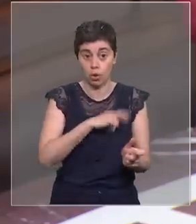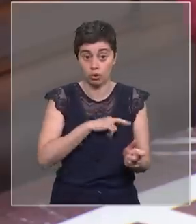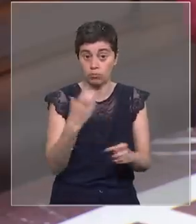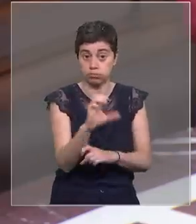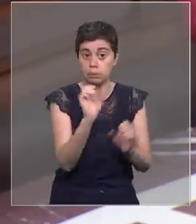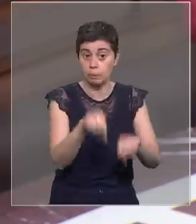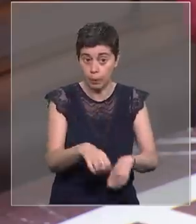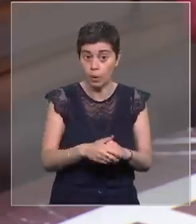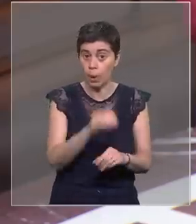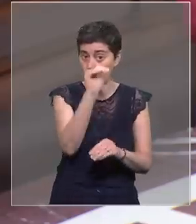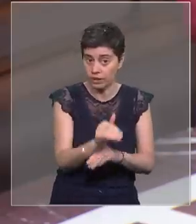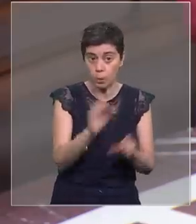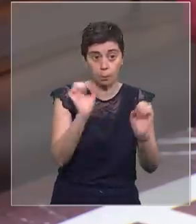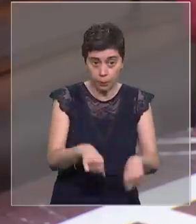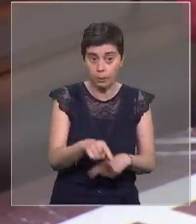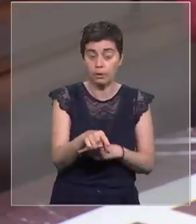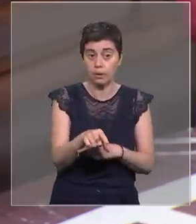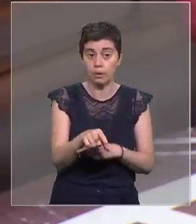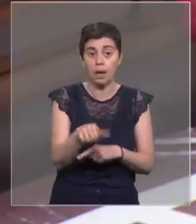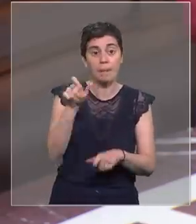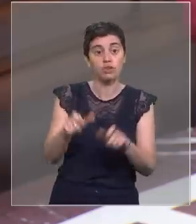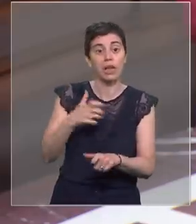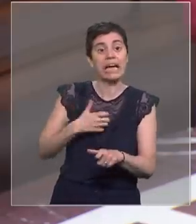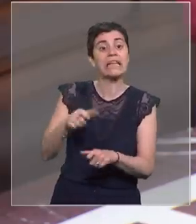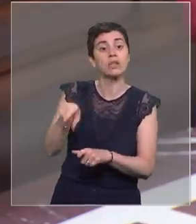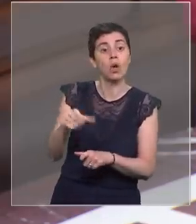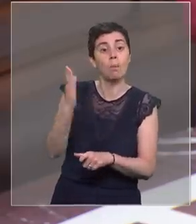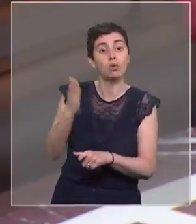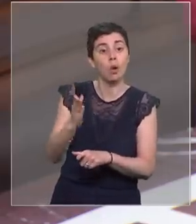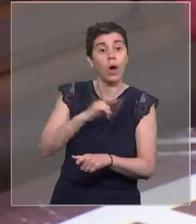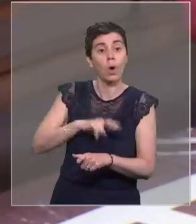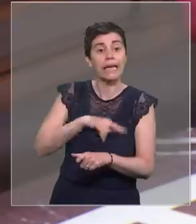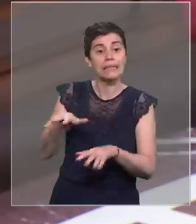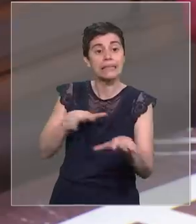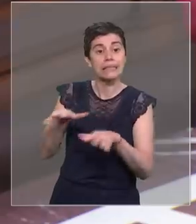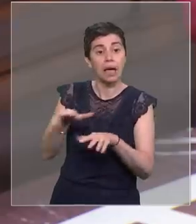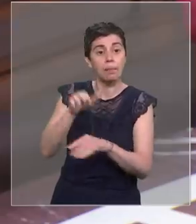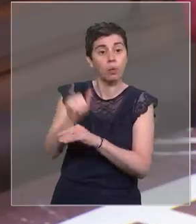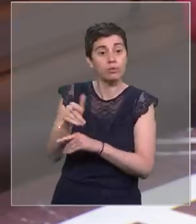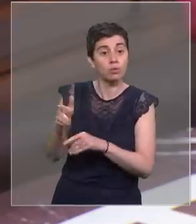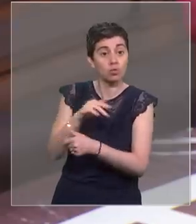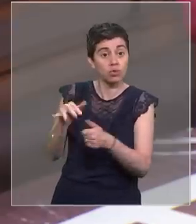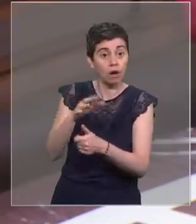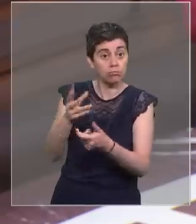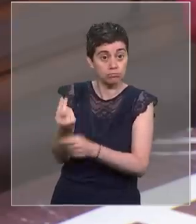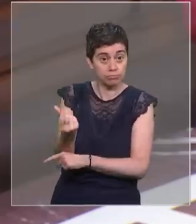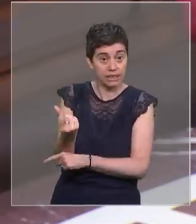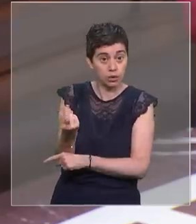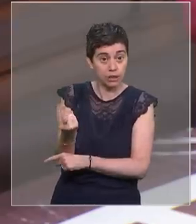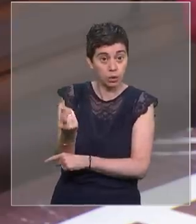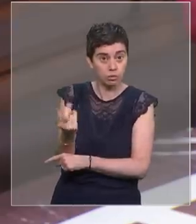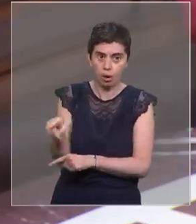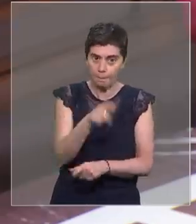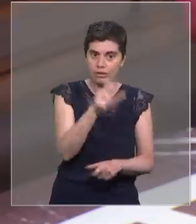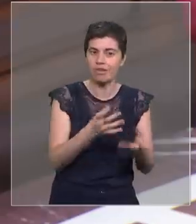de pouvoir être protégés. Ce ne sont pas les plus riches qui ont besoin d'un système de retraite et d'un système de protection sociale. Ce sont les plus fragiles.